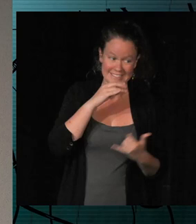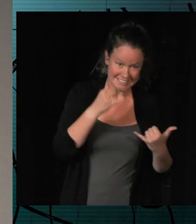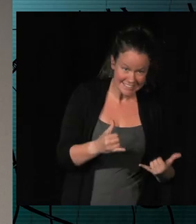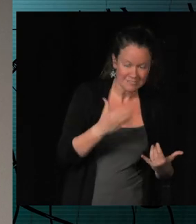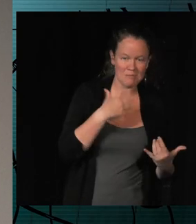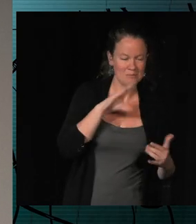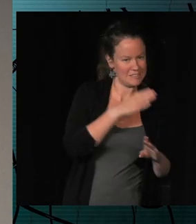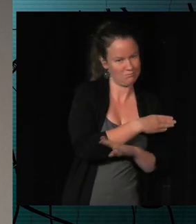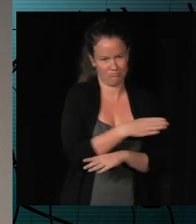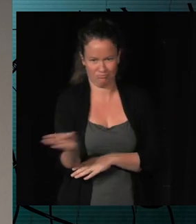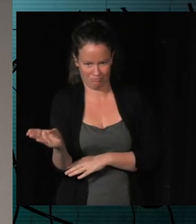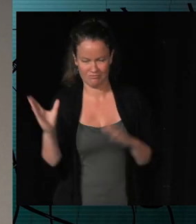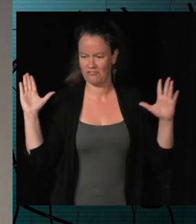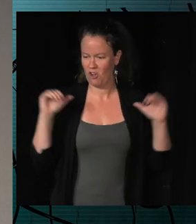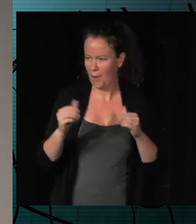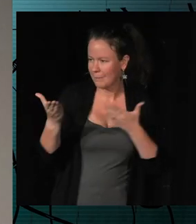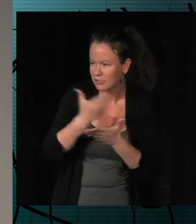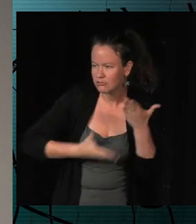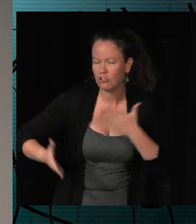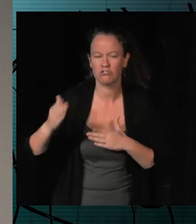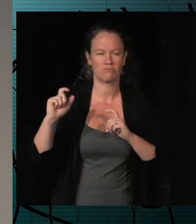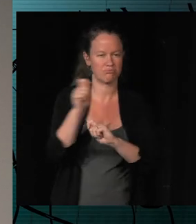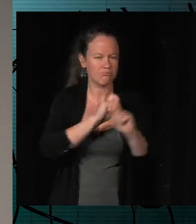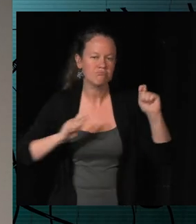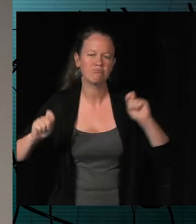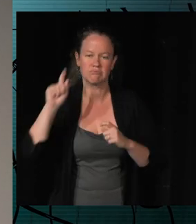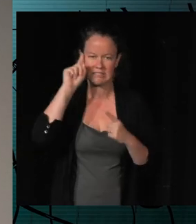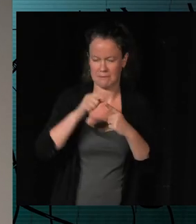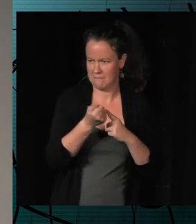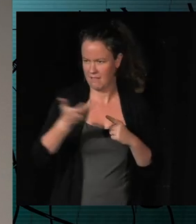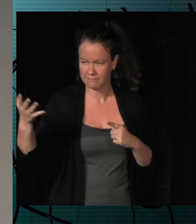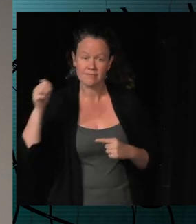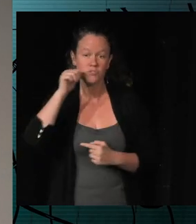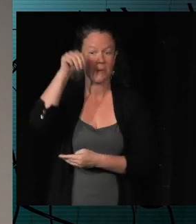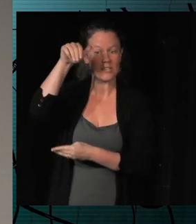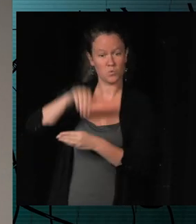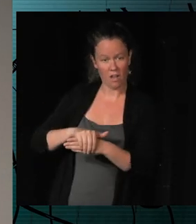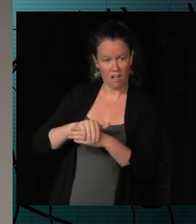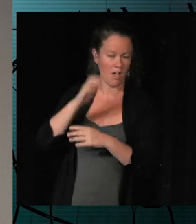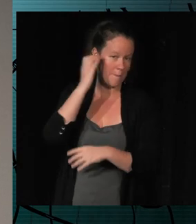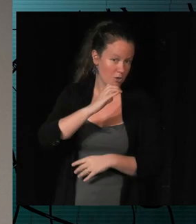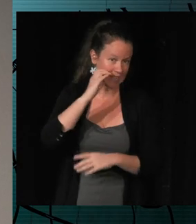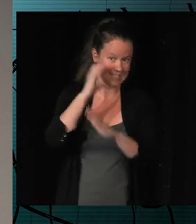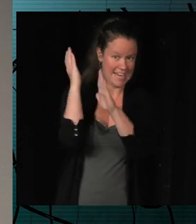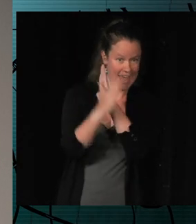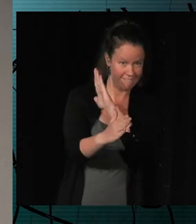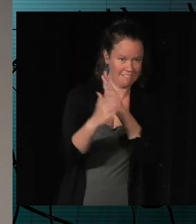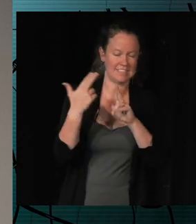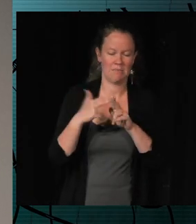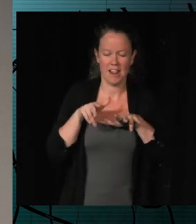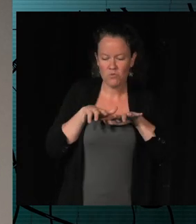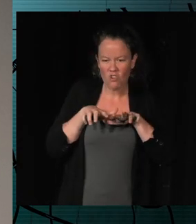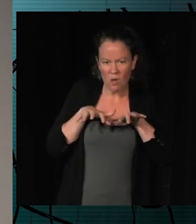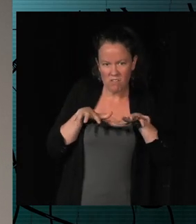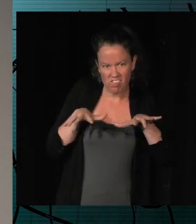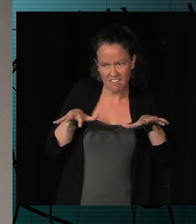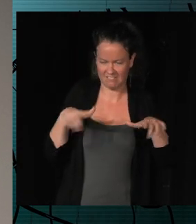l'après-midi un grand forum du jeu vidéo avec plein de gens plein de monde demain soir un podcast live des nouilles rampantes avec des gens que vous